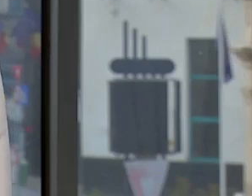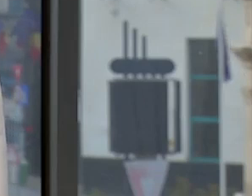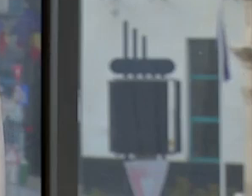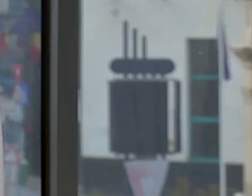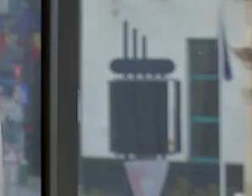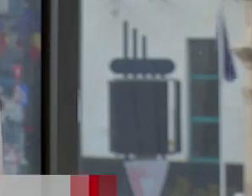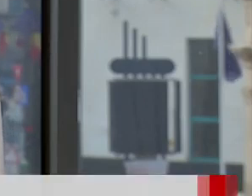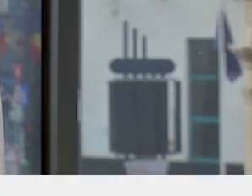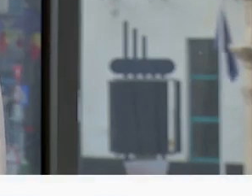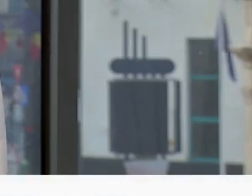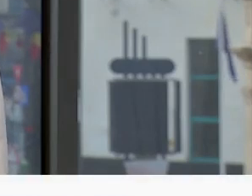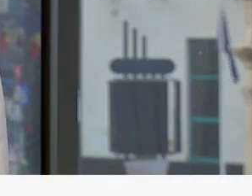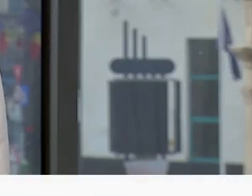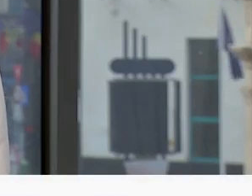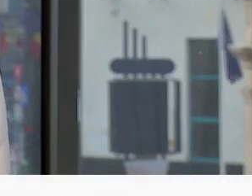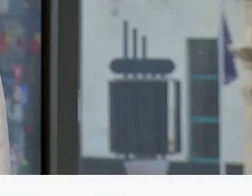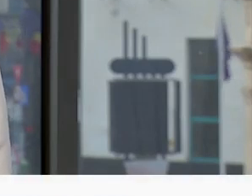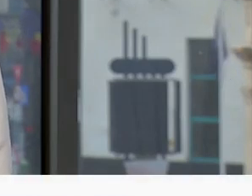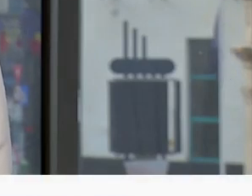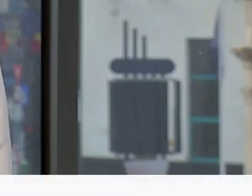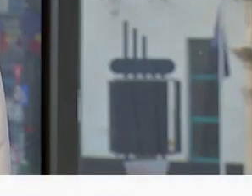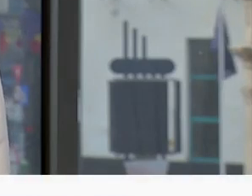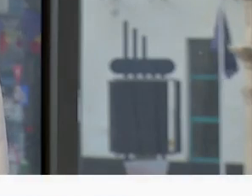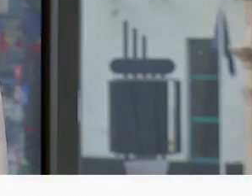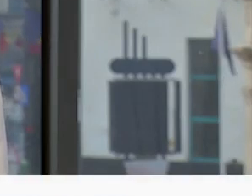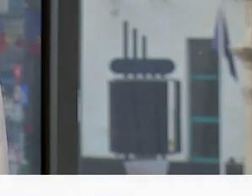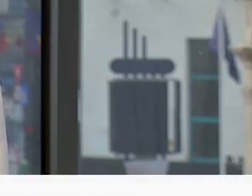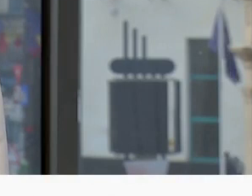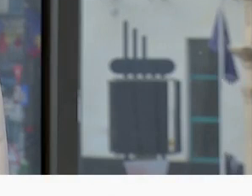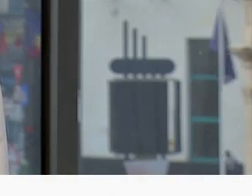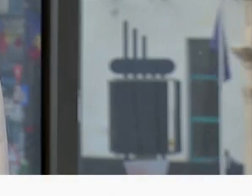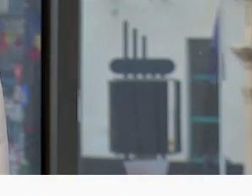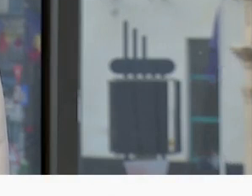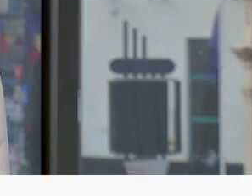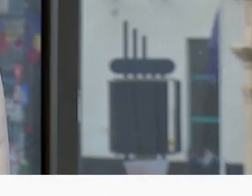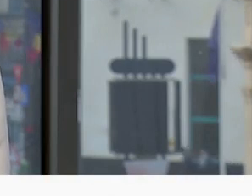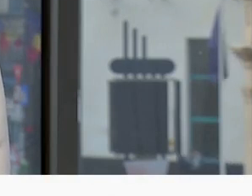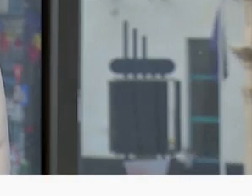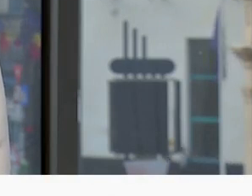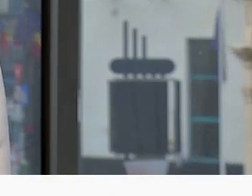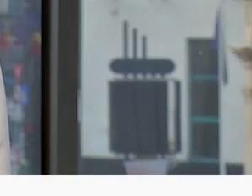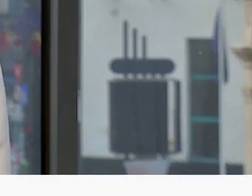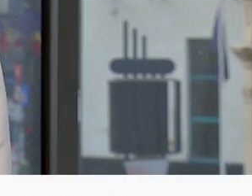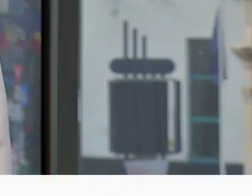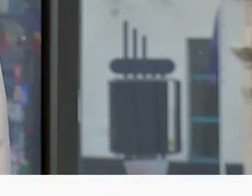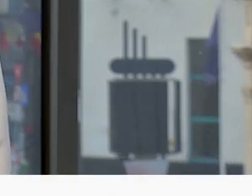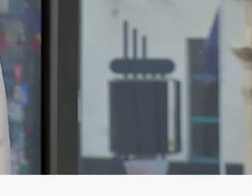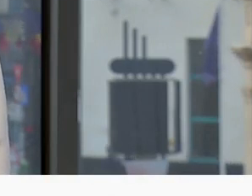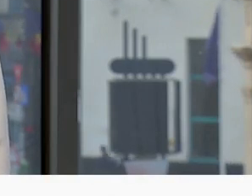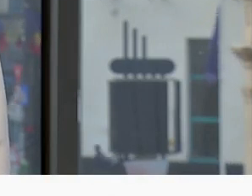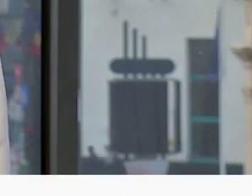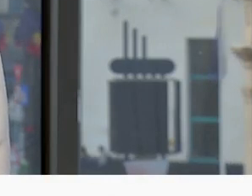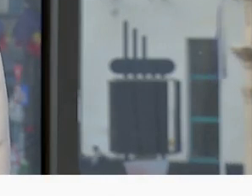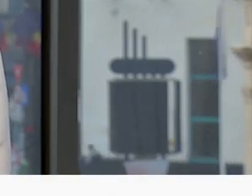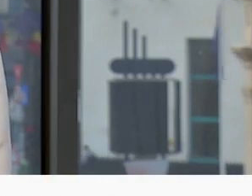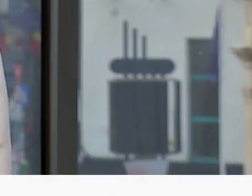Guvernul pune în pericol banii din PNRR doar ca să nu renunțe la pensiile speciale. Marcel Boloș susține că acestea s-ar putea elimina, dar asta ar